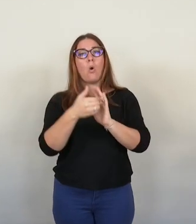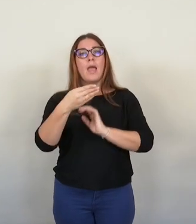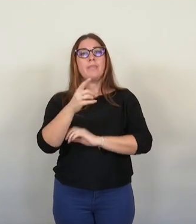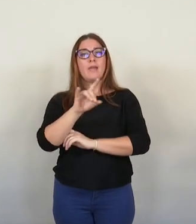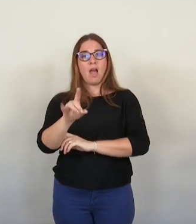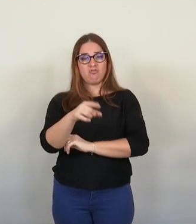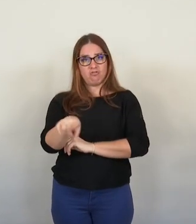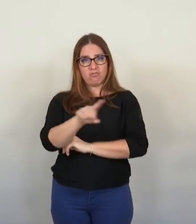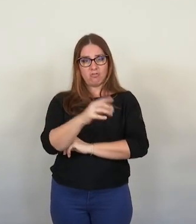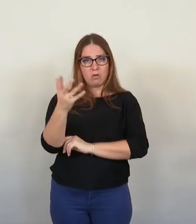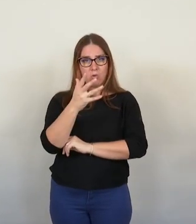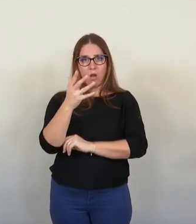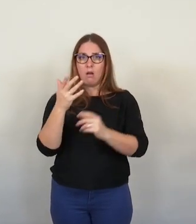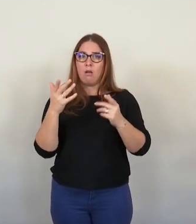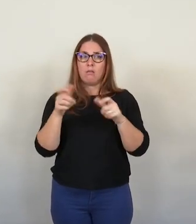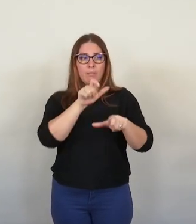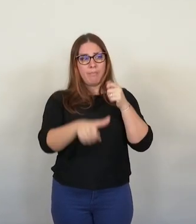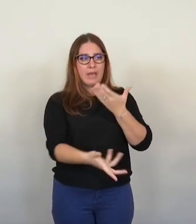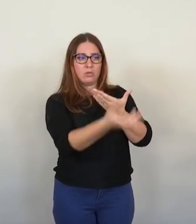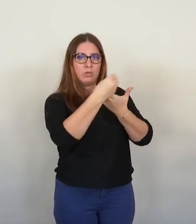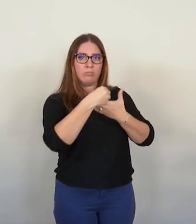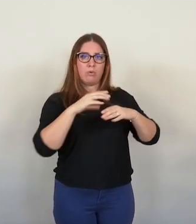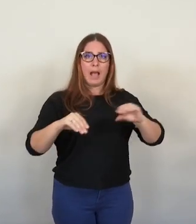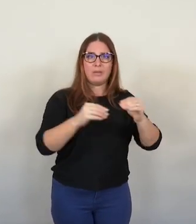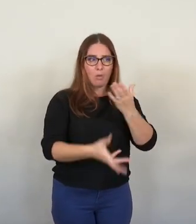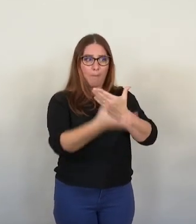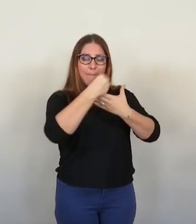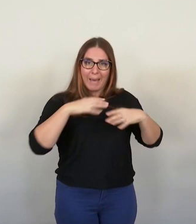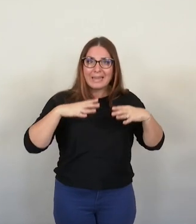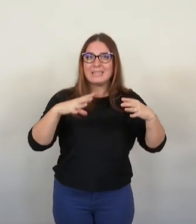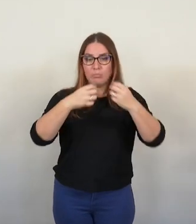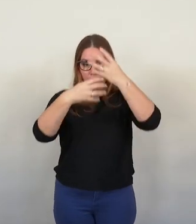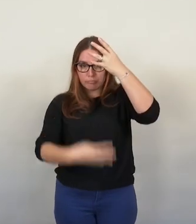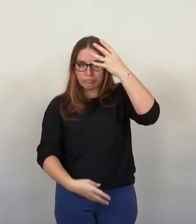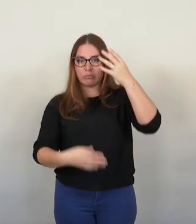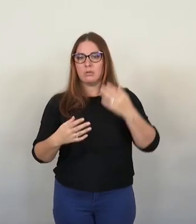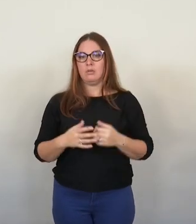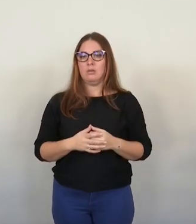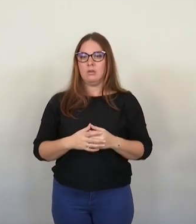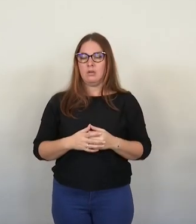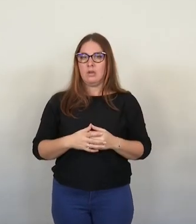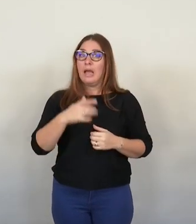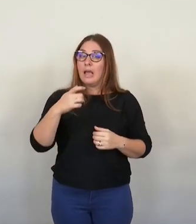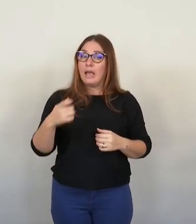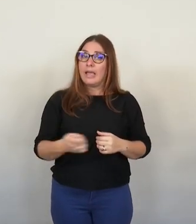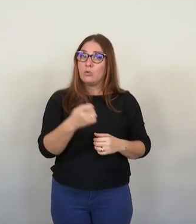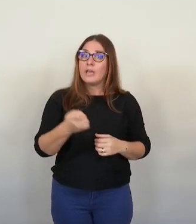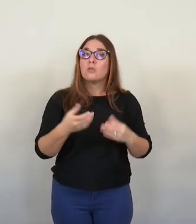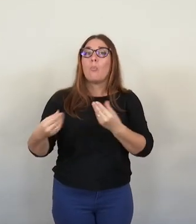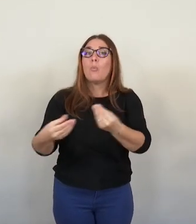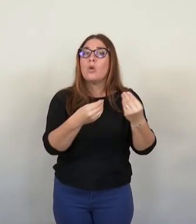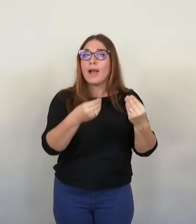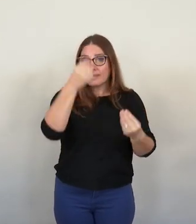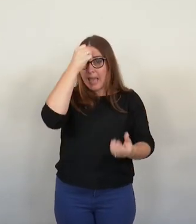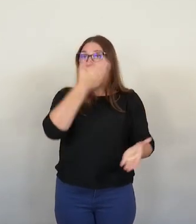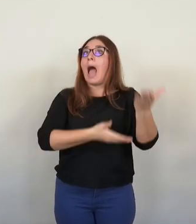et de penser la participation des habitants dans toutes ces déclinaisons voilà je rappelle l'éducation populaire ce n'est pas de penser